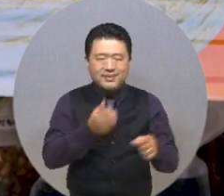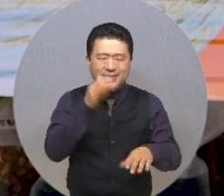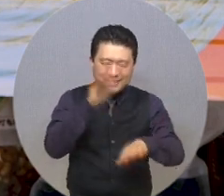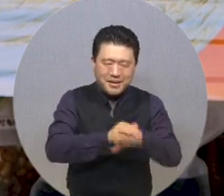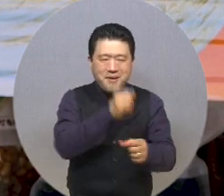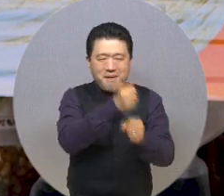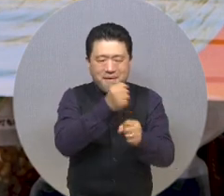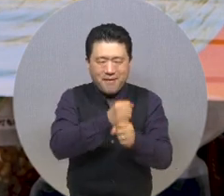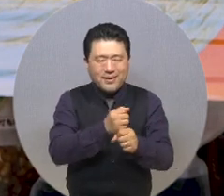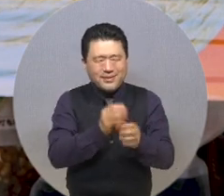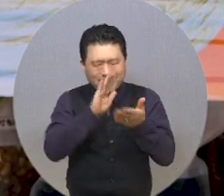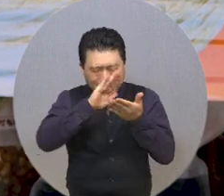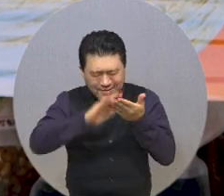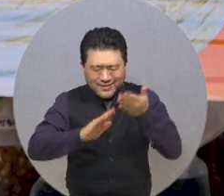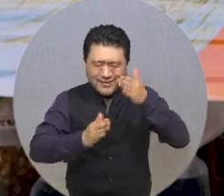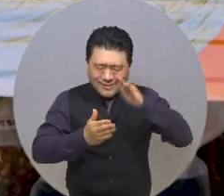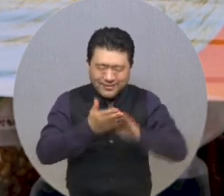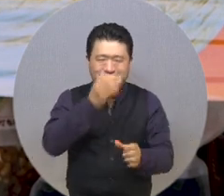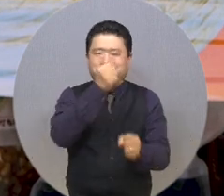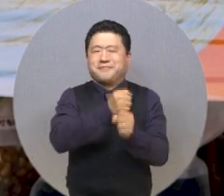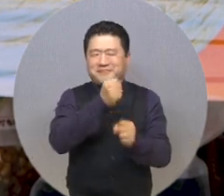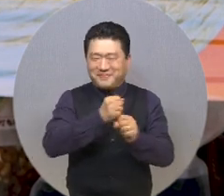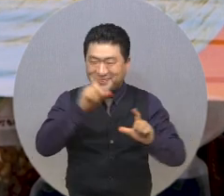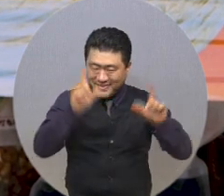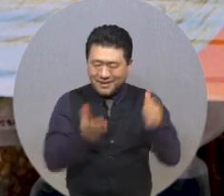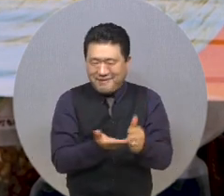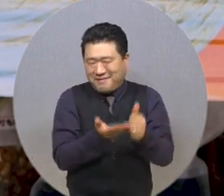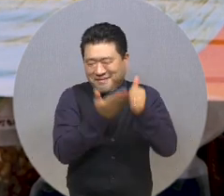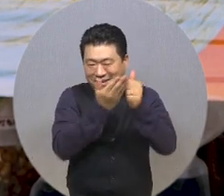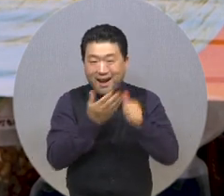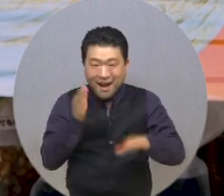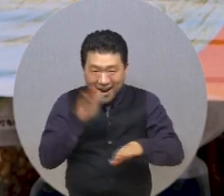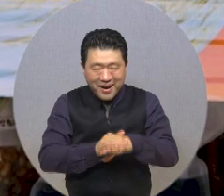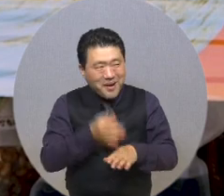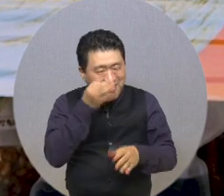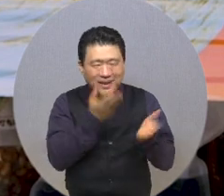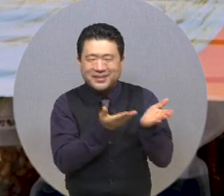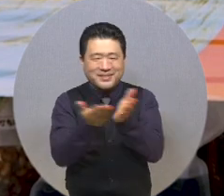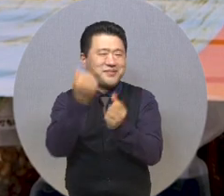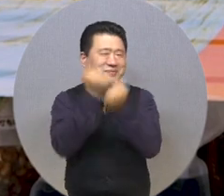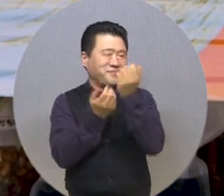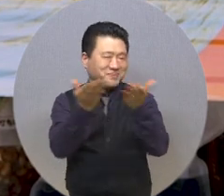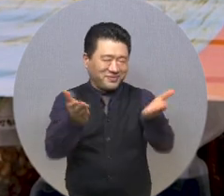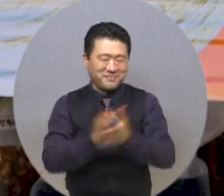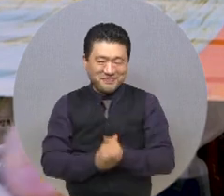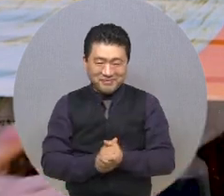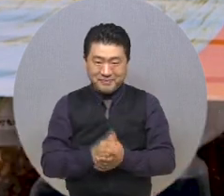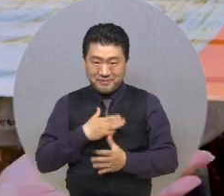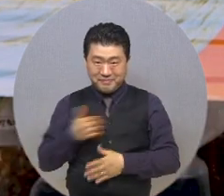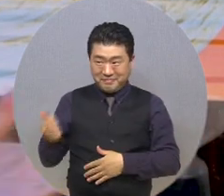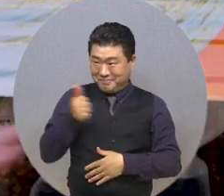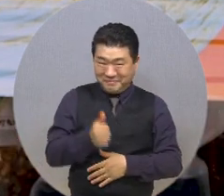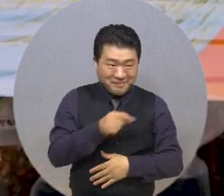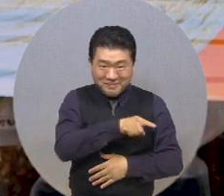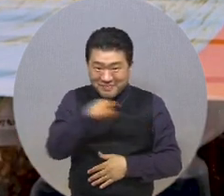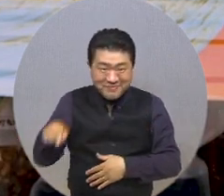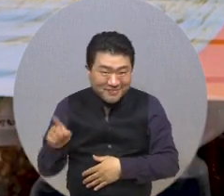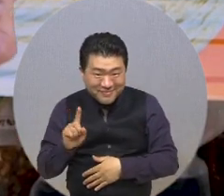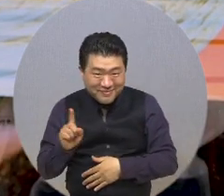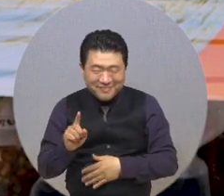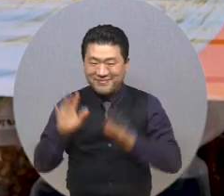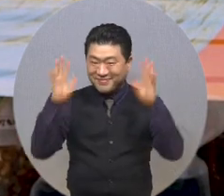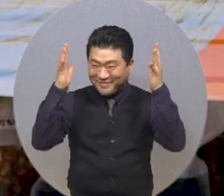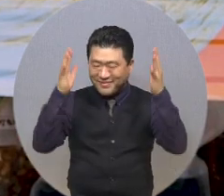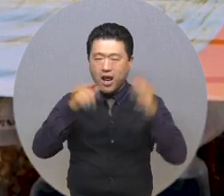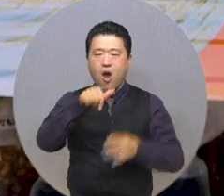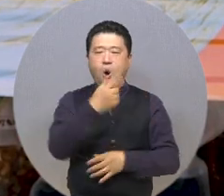얼마나 정성스럽게 기르고 있는지를 직접 안내해드리고 있습니다. 자, 지금 제가 나와 있는 이것은요,